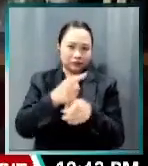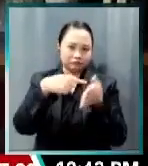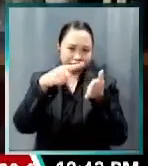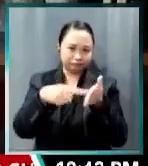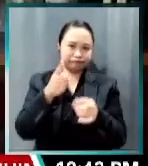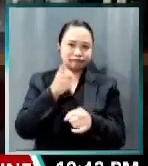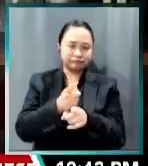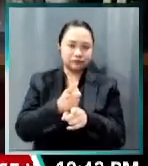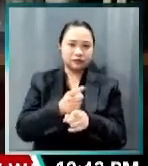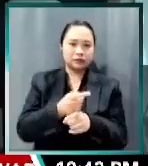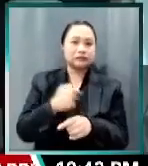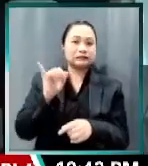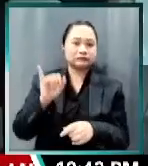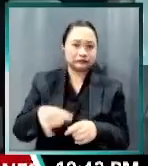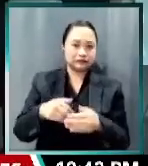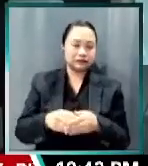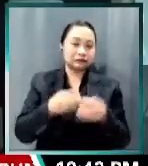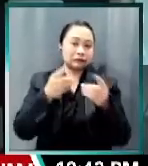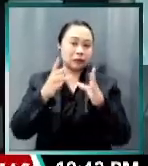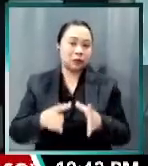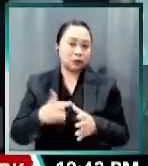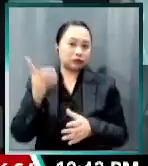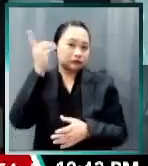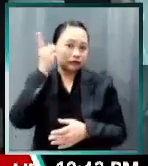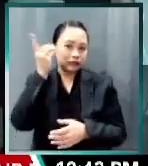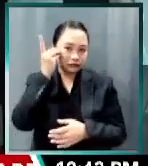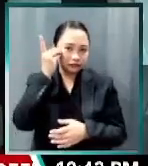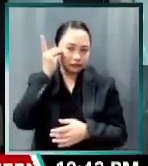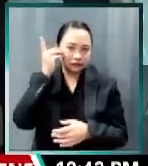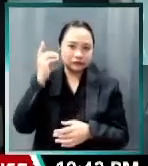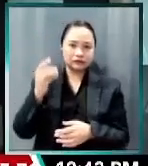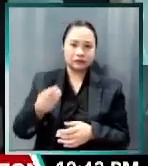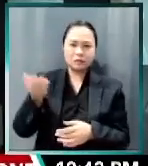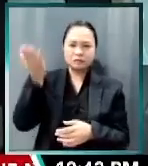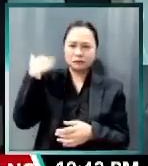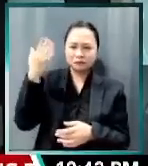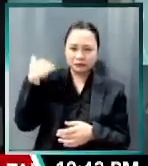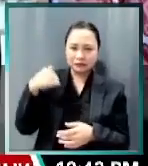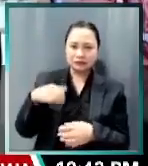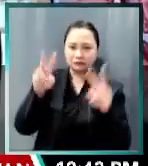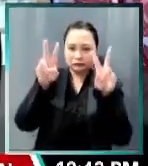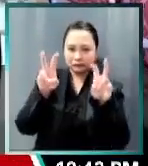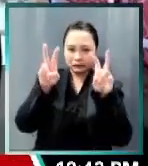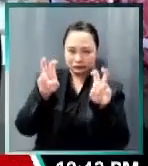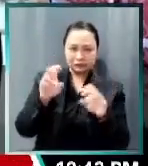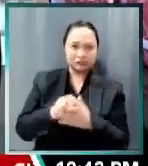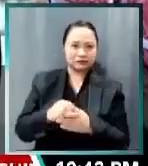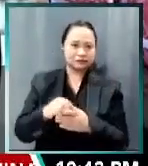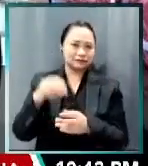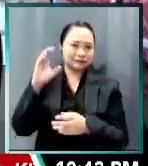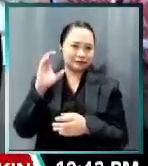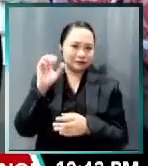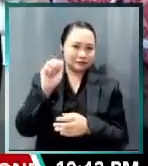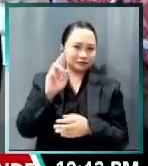ng direktor ng pelikula na si Daryl Yap na hindi naman daw kinilala ang mga madre sa pelikula bilang mga Carmelite nuns. Hindi rin daw niya naisip